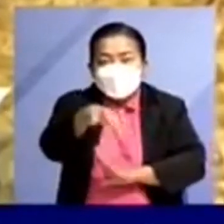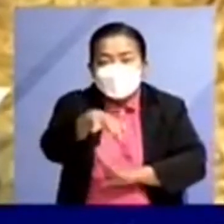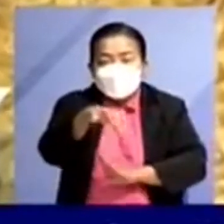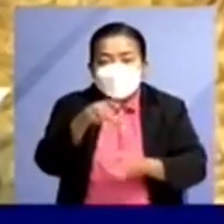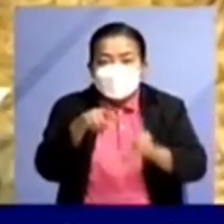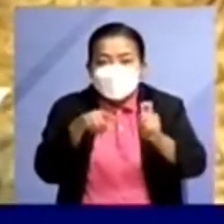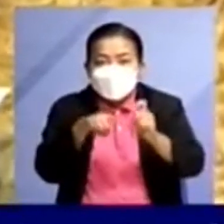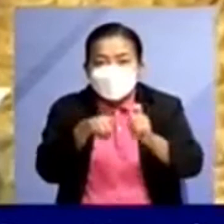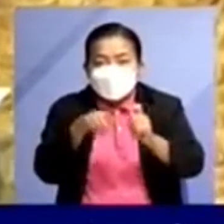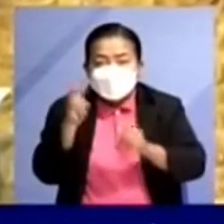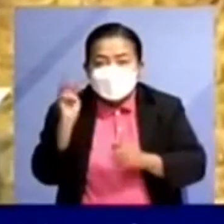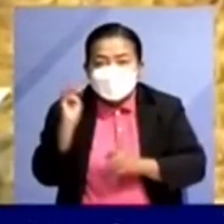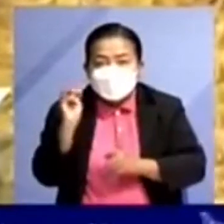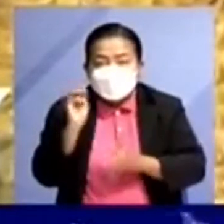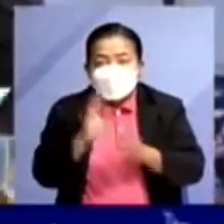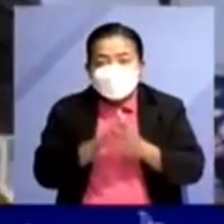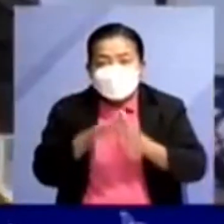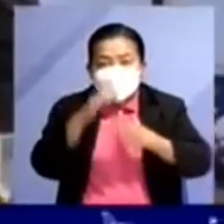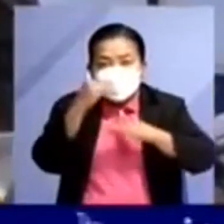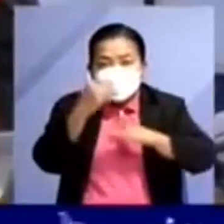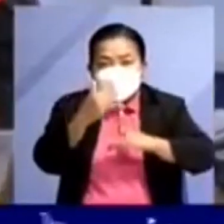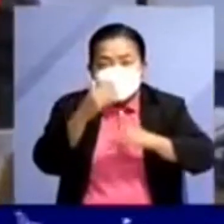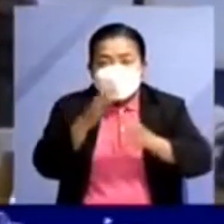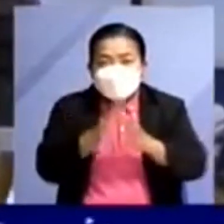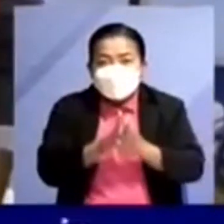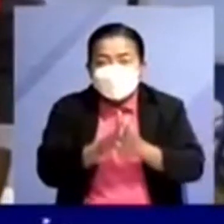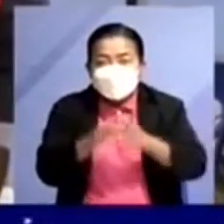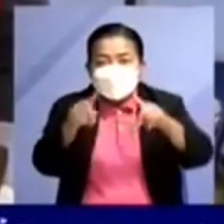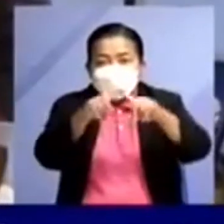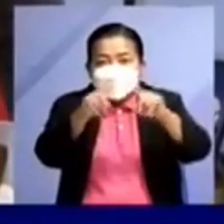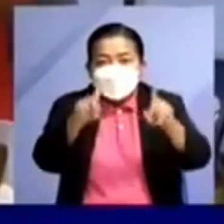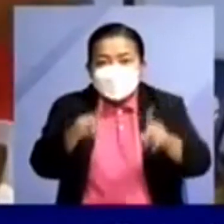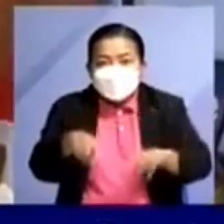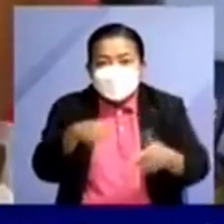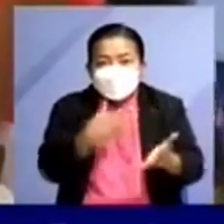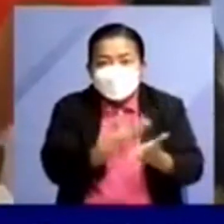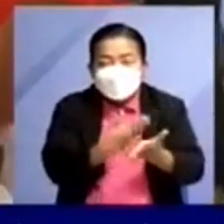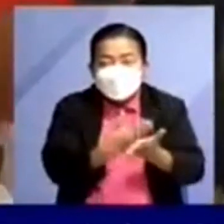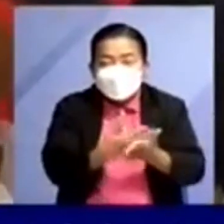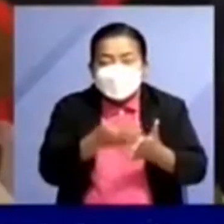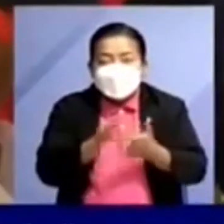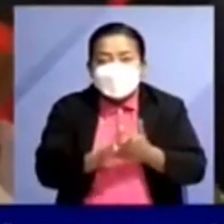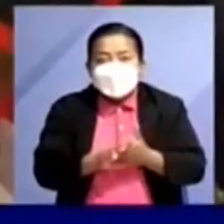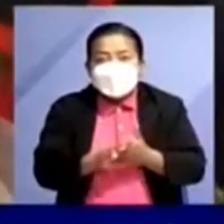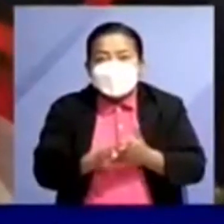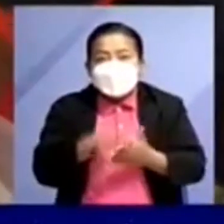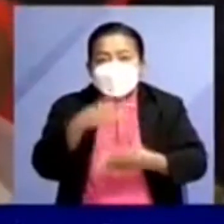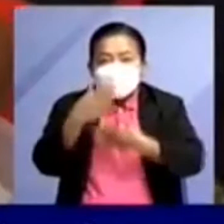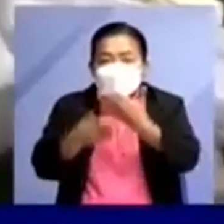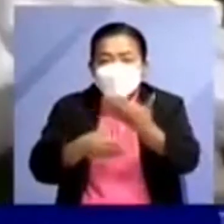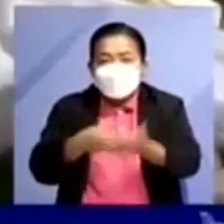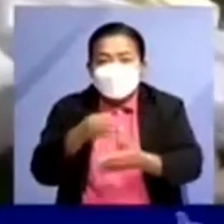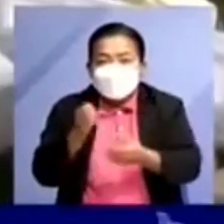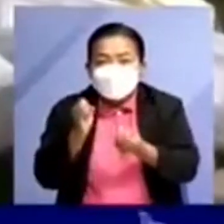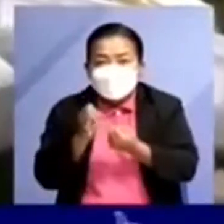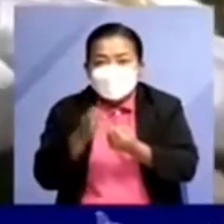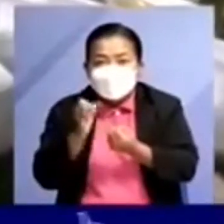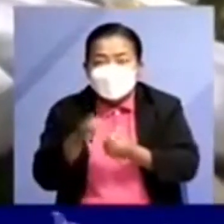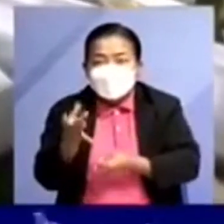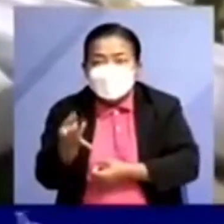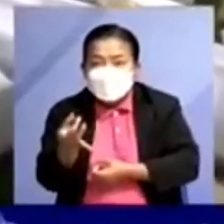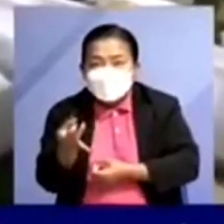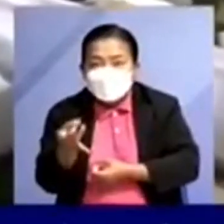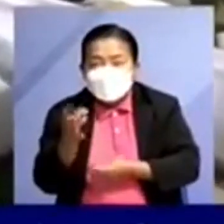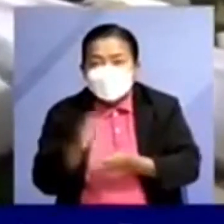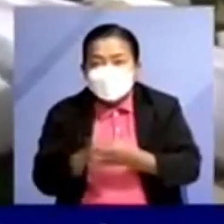จังหวัดนครสวรรค์โดยเน้นย้ำให้ผู้ค้านั้นติดป้ายราคาแล้วก็ชนิดสินค้าให้ชัดเจนมองเห็นได้ง่ายเพื่อเป็นการป้องปรามไม่